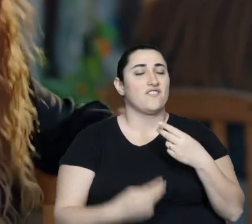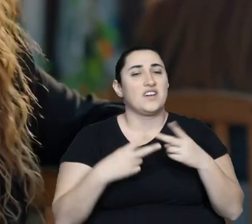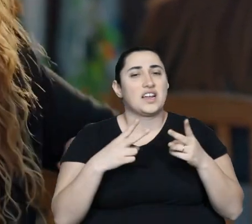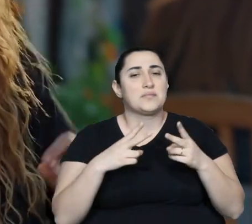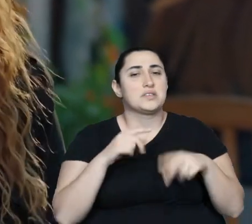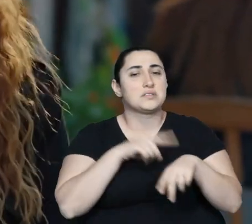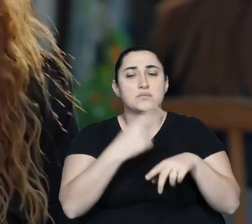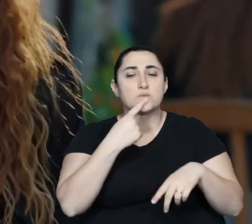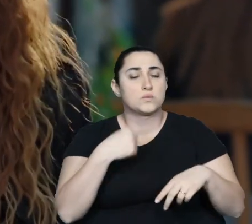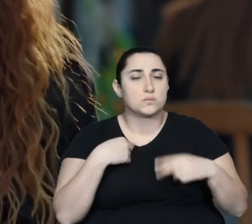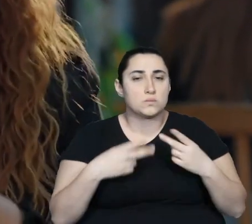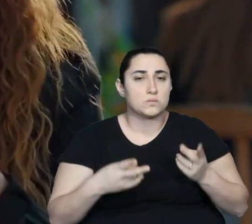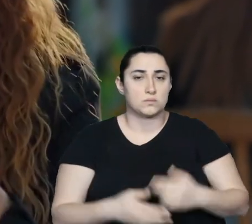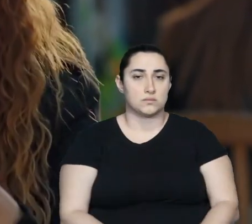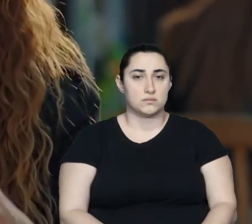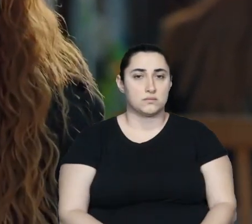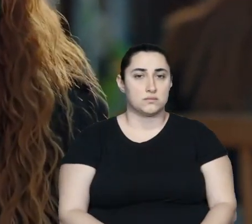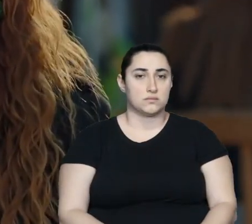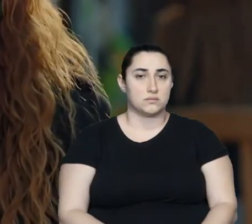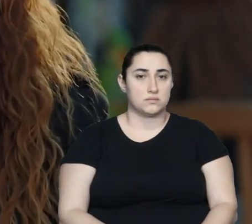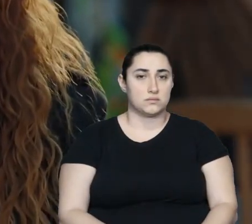Fark etmez, zamanı siz söyleyin.